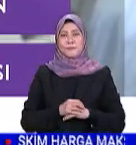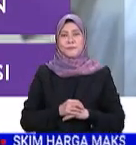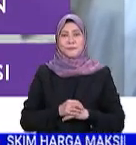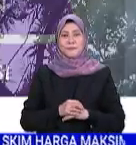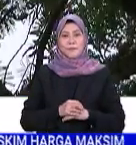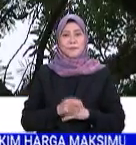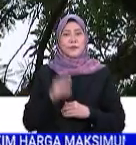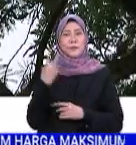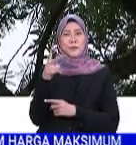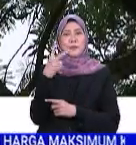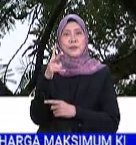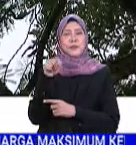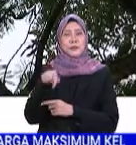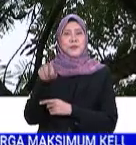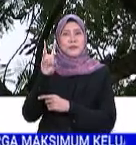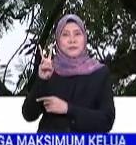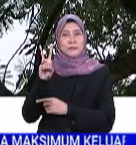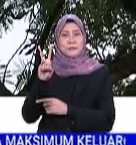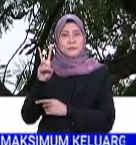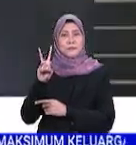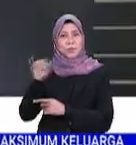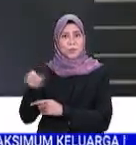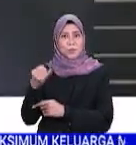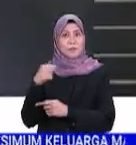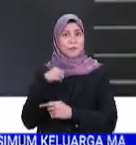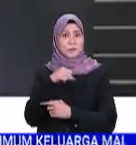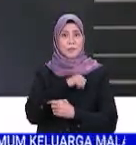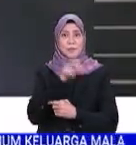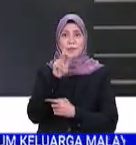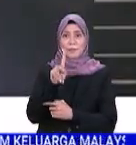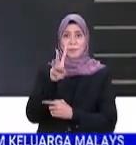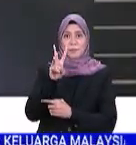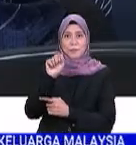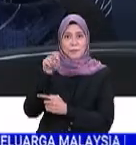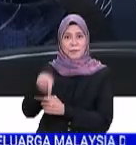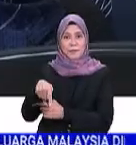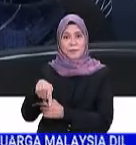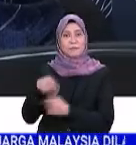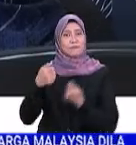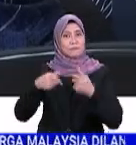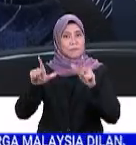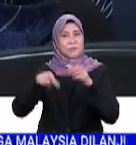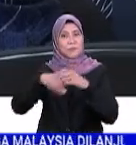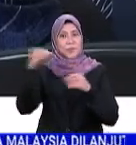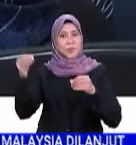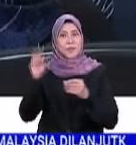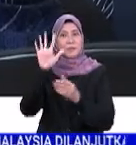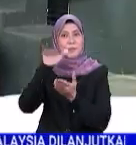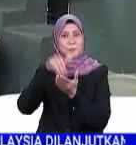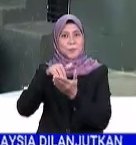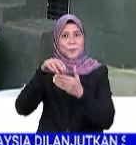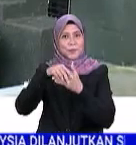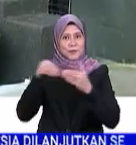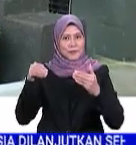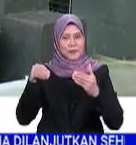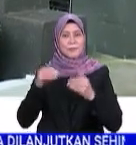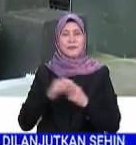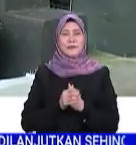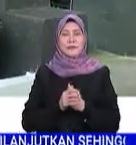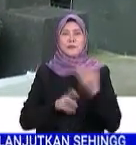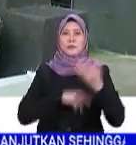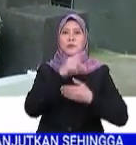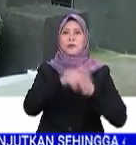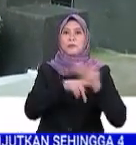Menerusinya, 12.6 juta ahli KWSP diberi kemudahan pengeluaran sehingga RM5,000 melalui